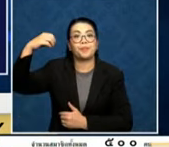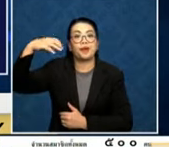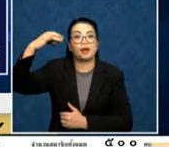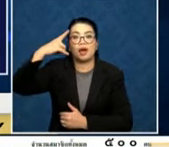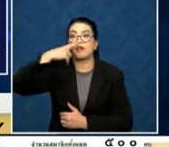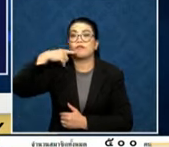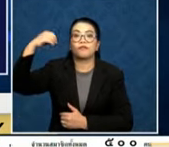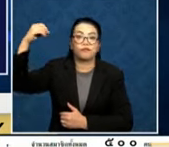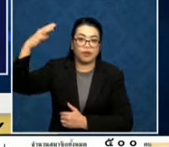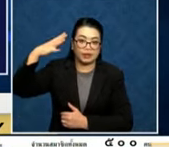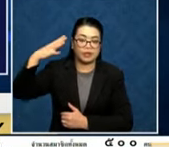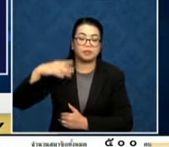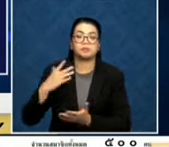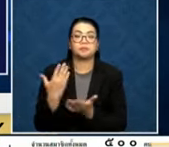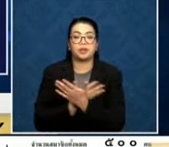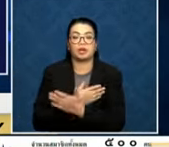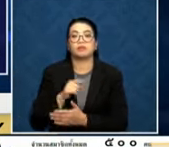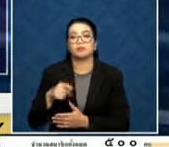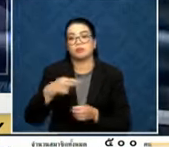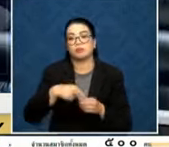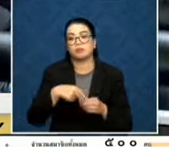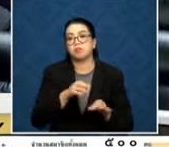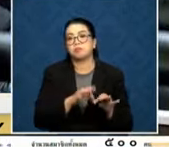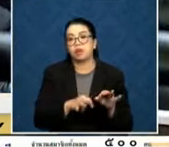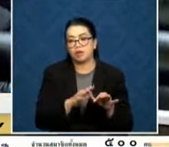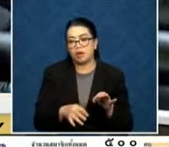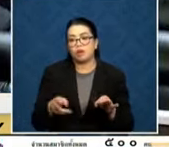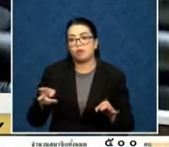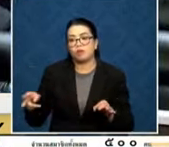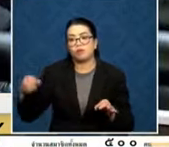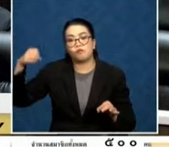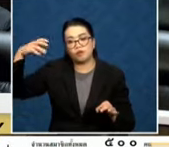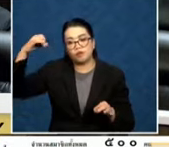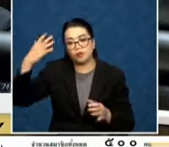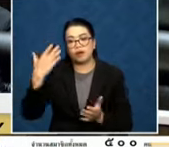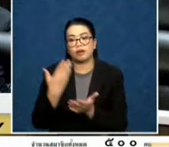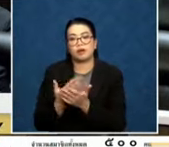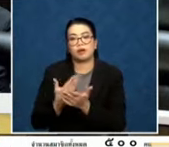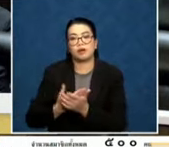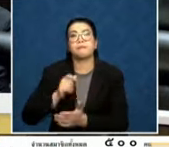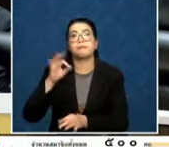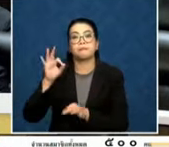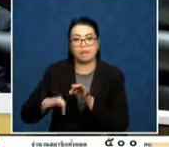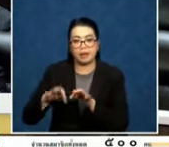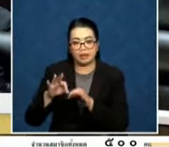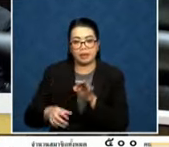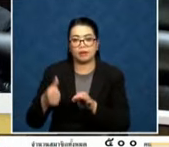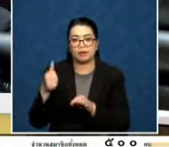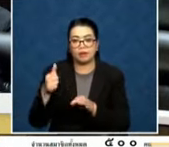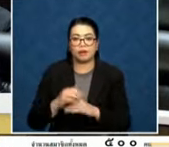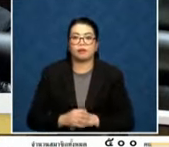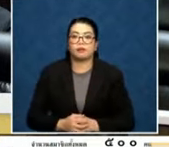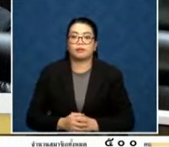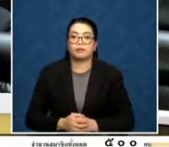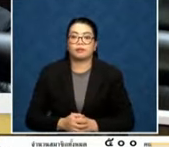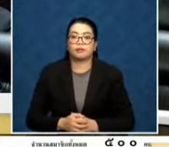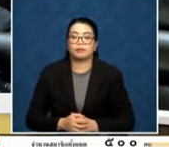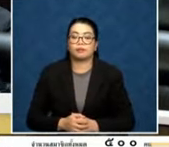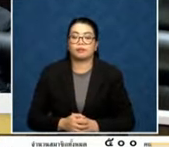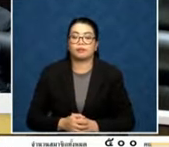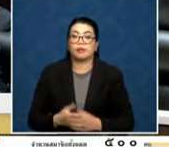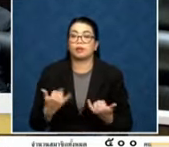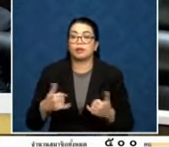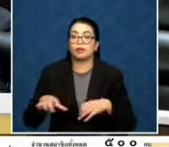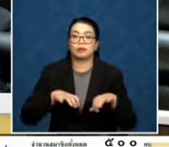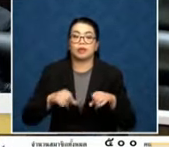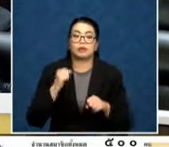ประธานครับจากที่ผมอภิปรายมาทั้งหมดครับจะเห็นได้ว่ารัฐบาลไม่ได้มีความเข้าใจถึงปัญหาของประเทศที่กำลังเกิดขึ้นครับรวมไปถึงการ